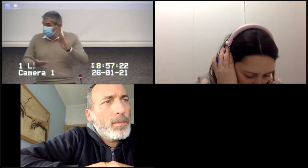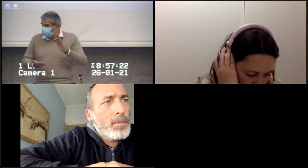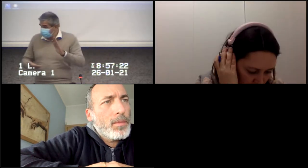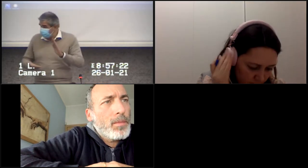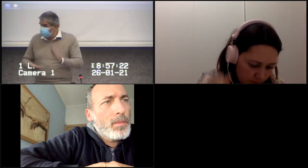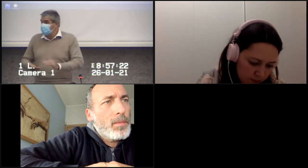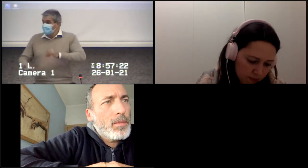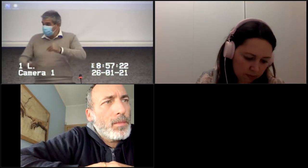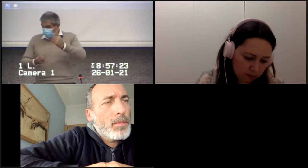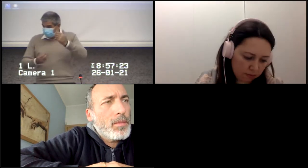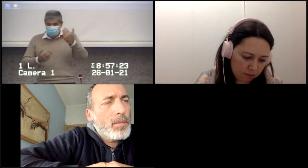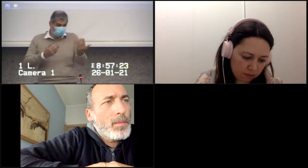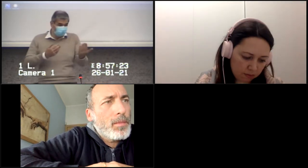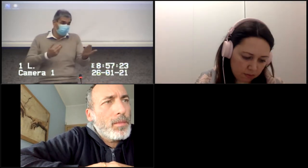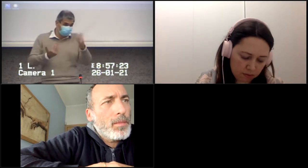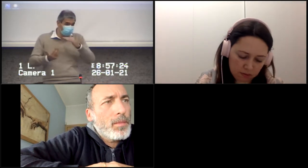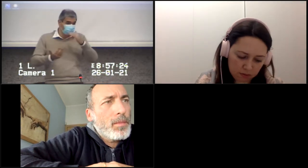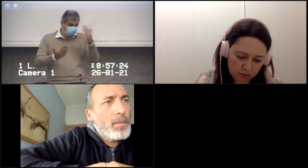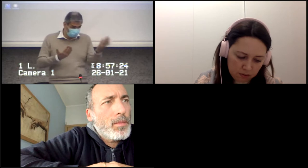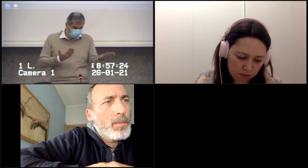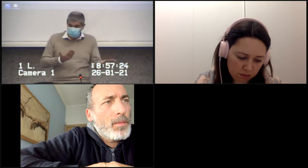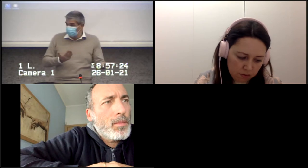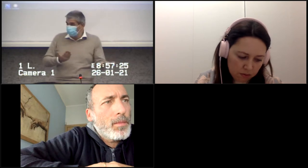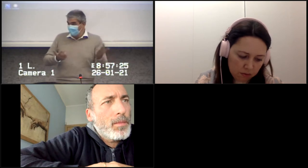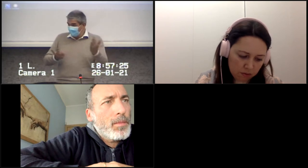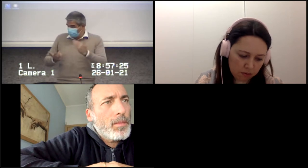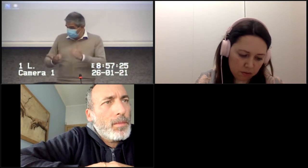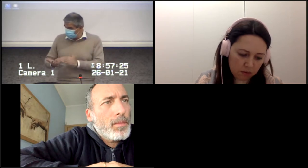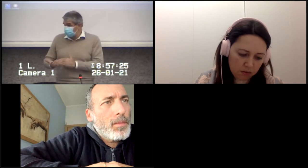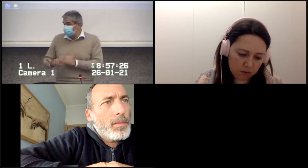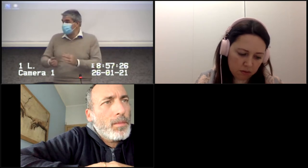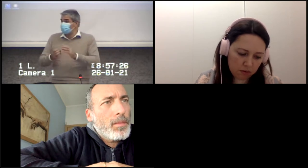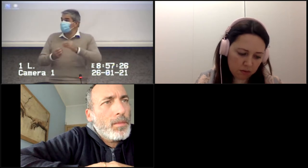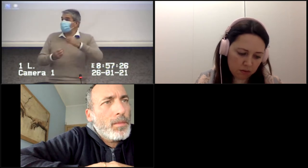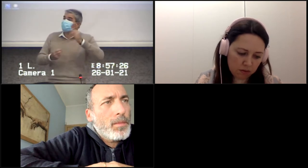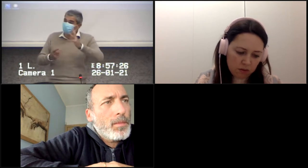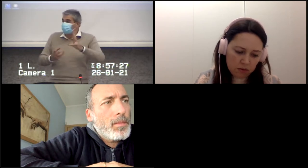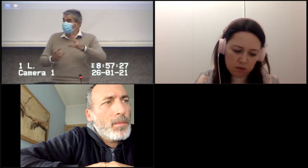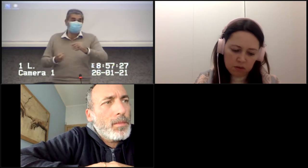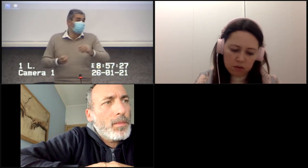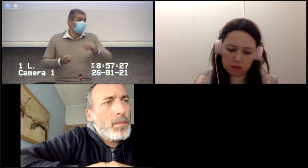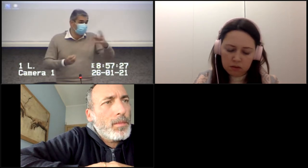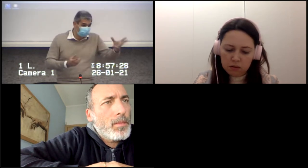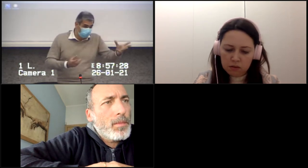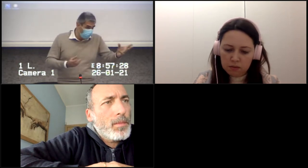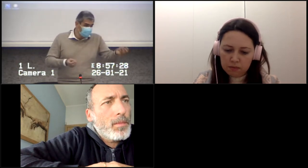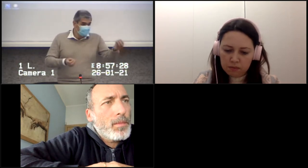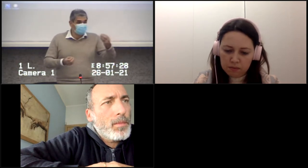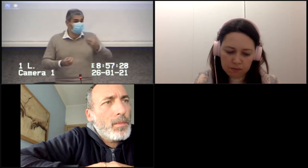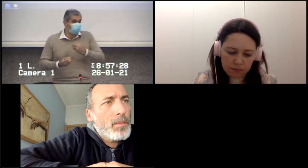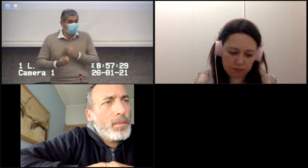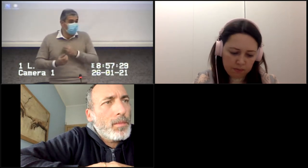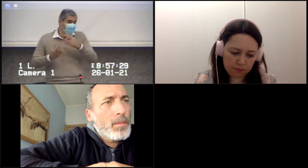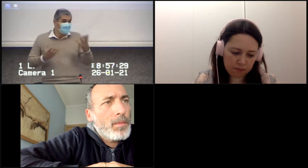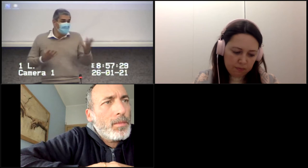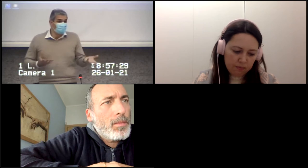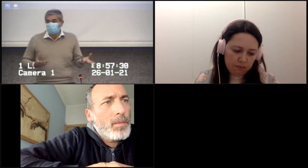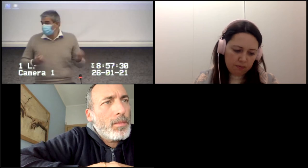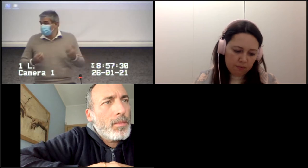in automatico, e spesso ci troviamo a delle strutture, brutture edilizie, non solo in termini di qualità, che quello